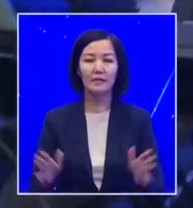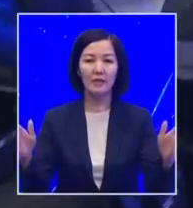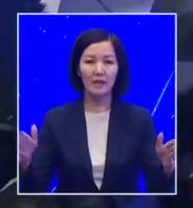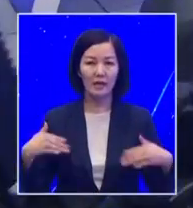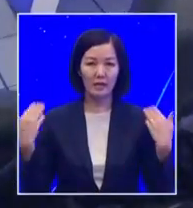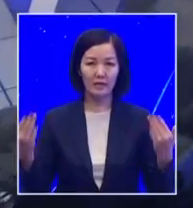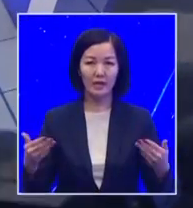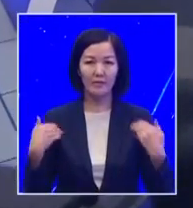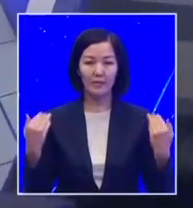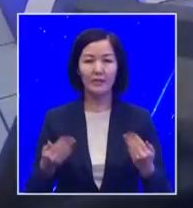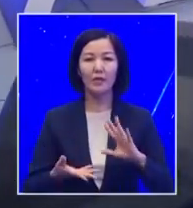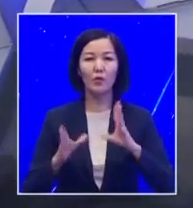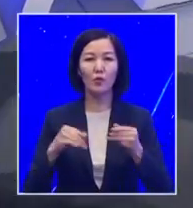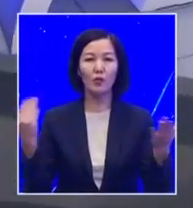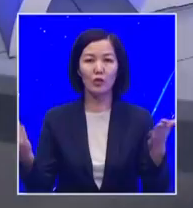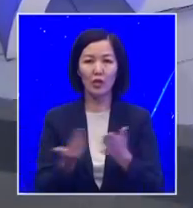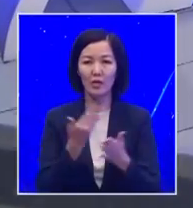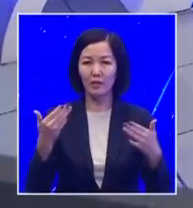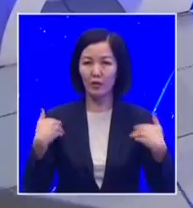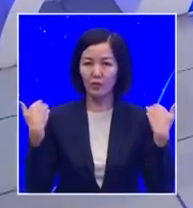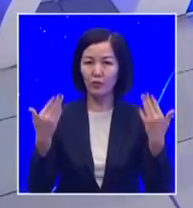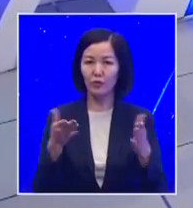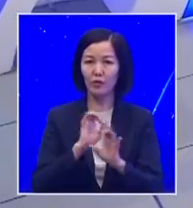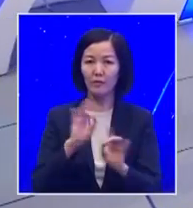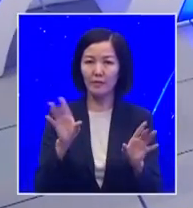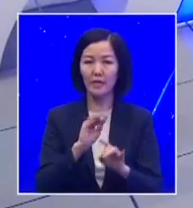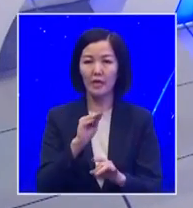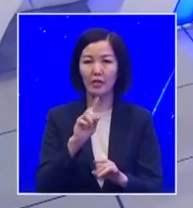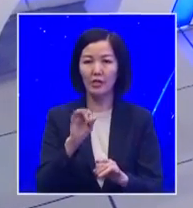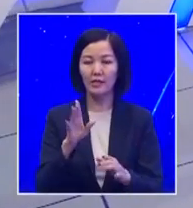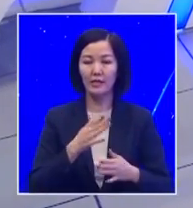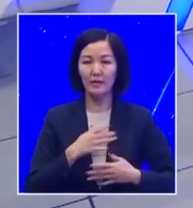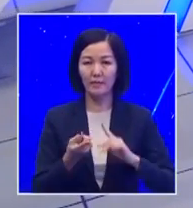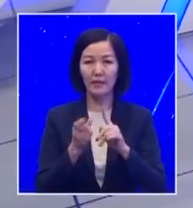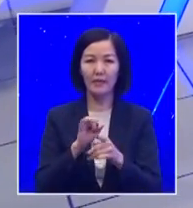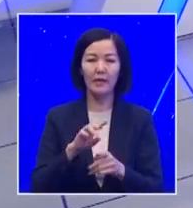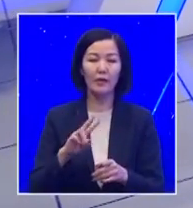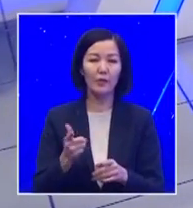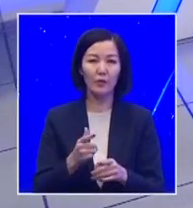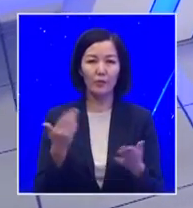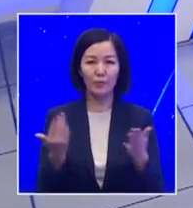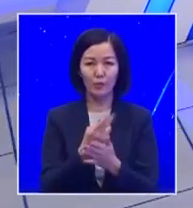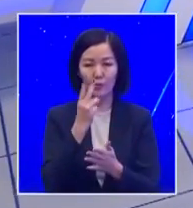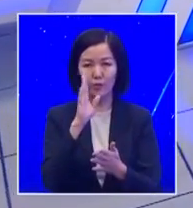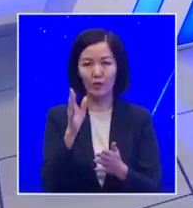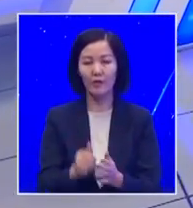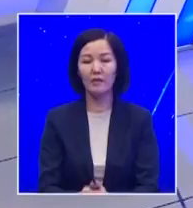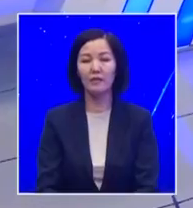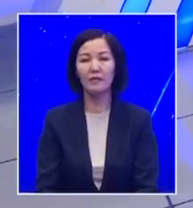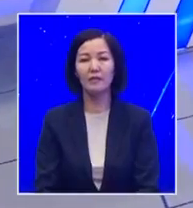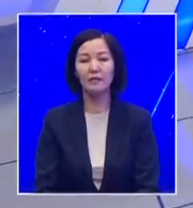Армыстар аймақтың бастарнасының тікелей эфирінде жаңалықтар. Студияда Жазира Исаева, Сурда аудармада Айгүл Жұмашқызы. Бүгін көретіндеріңіз.